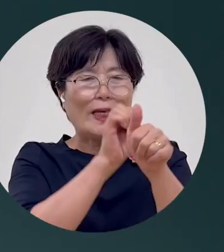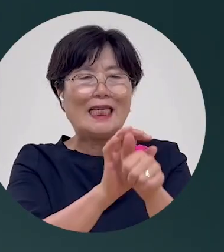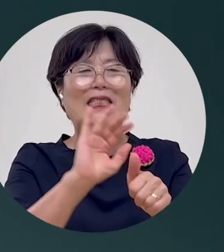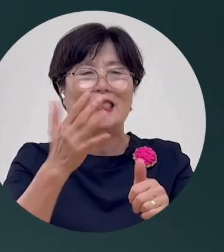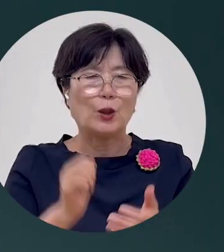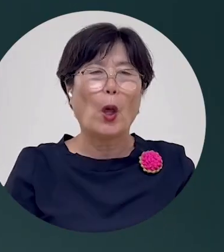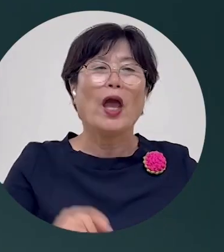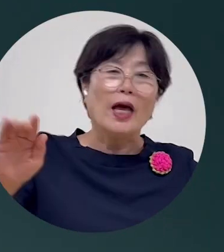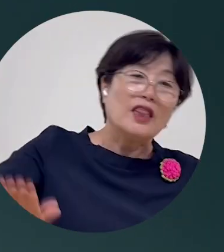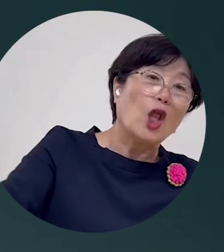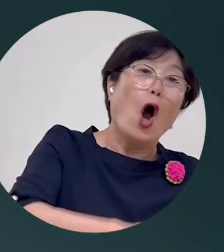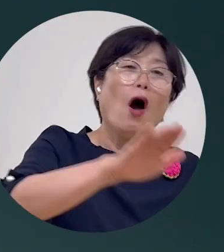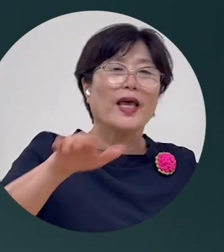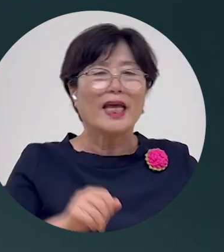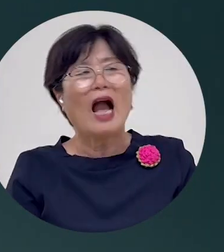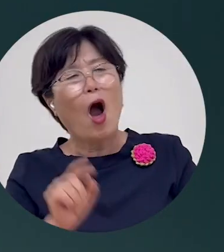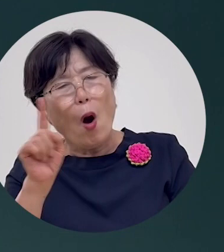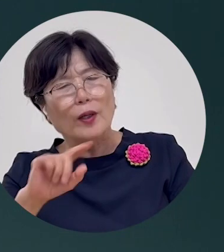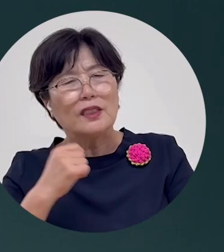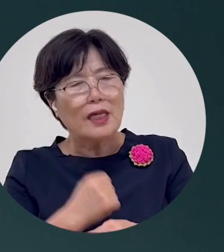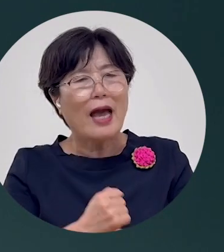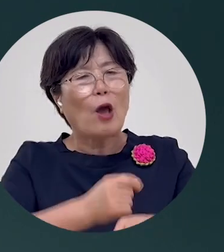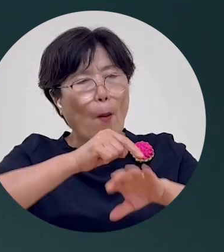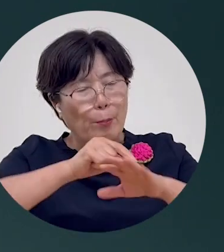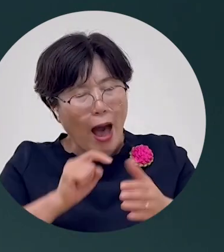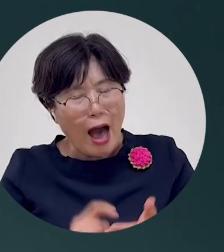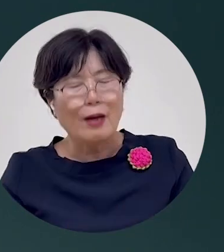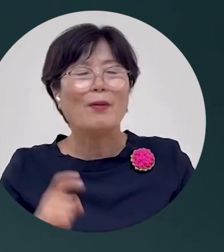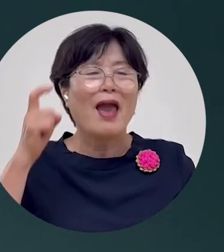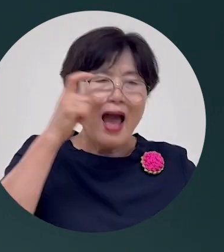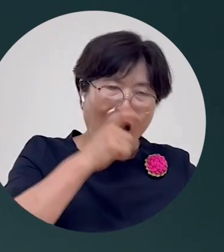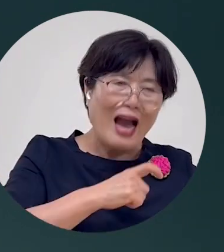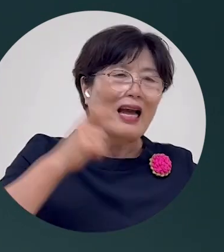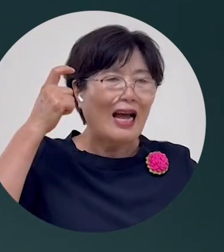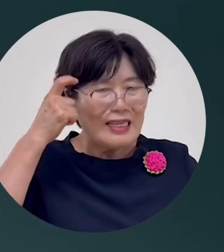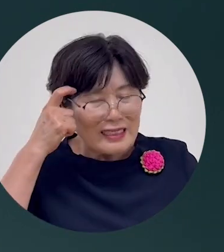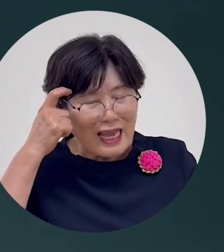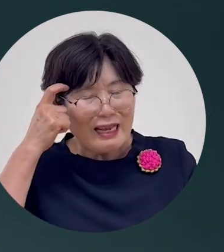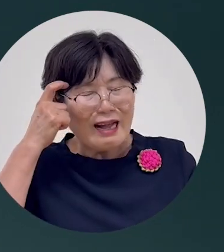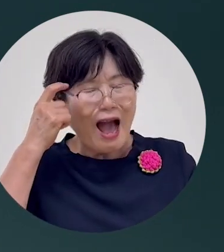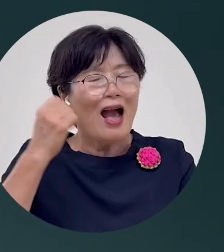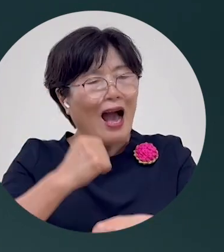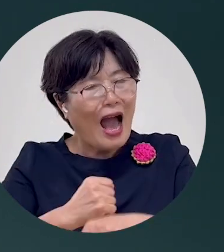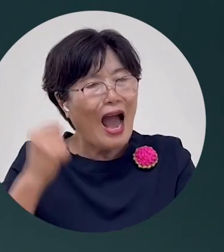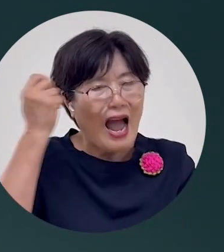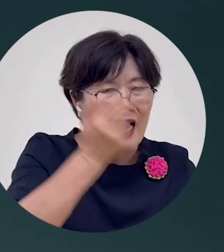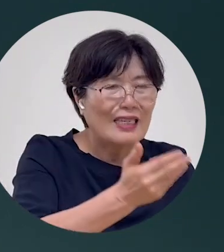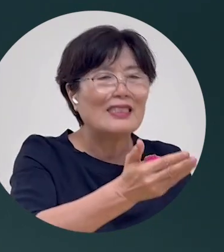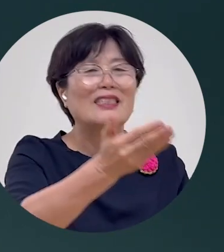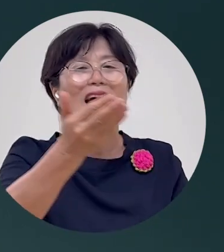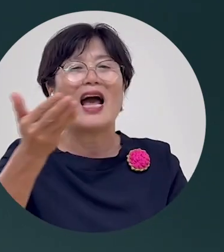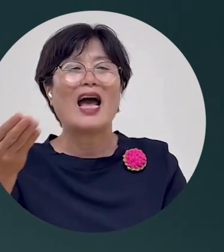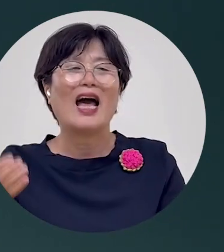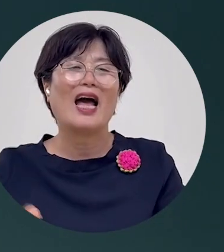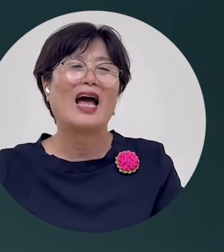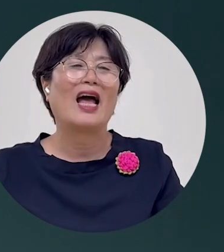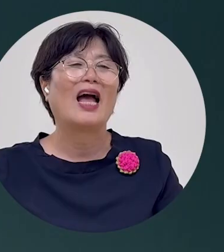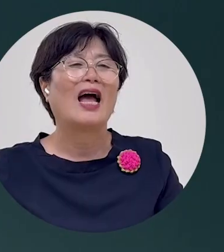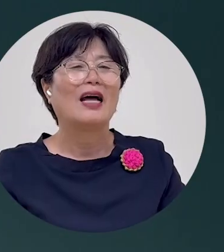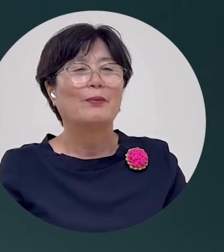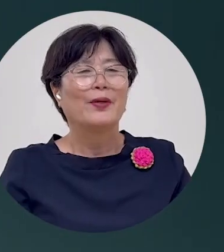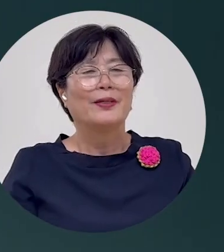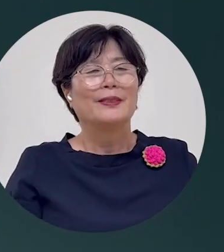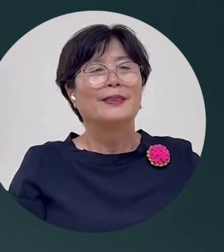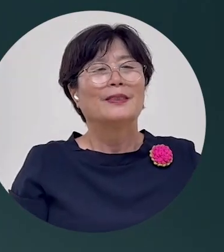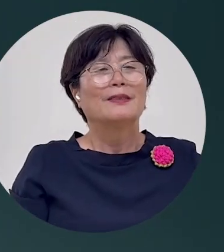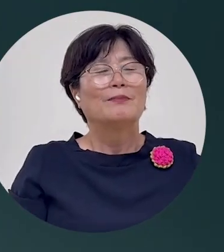아시고 이르시되 너희가 어찌하여 마음에 악한 생각을 하느냐.